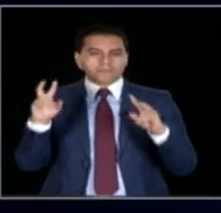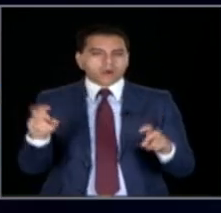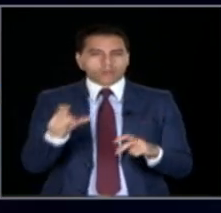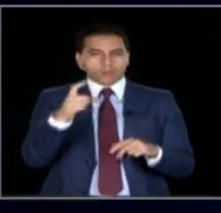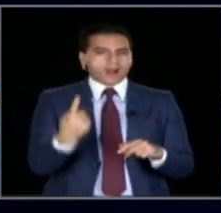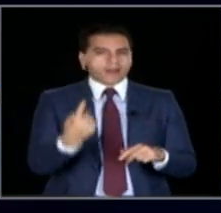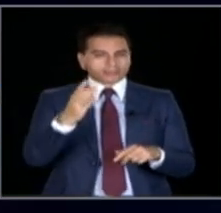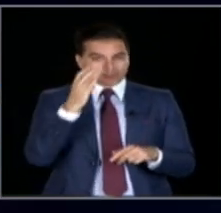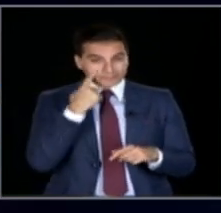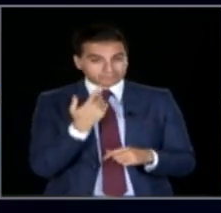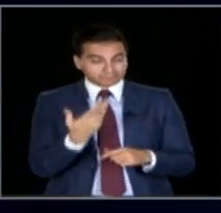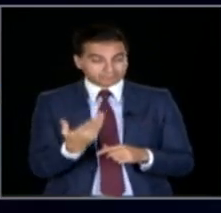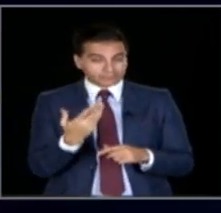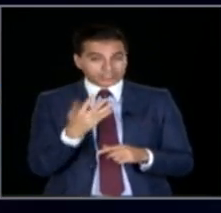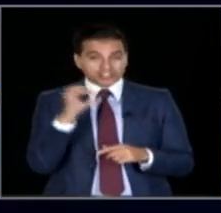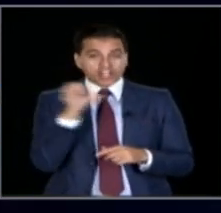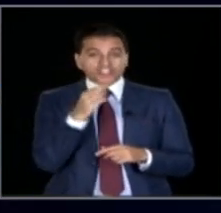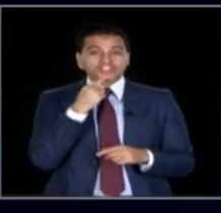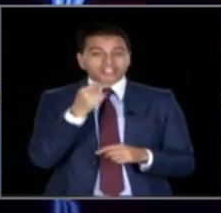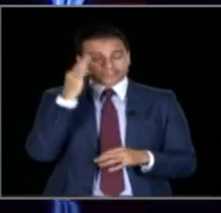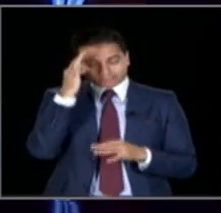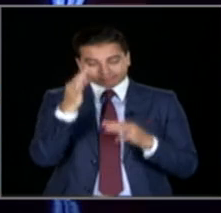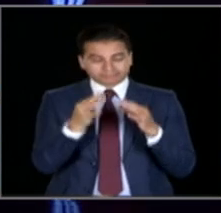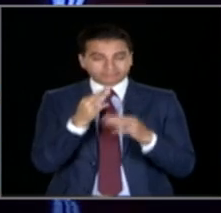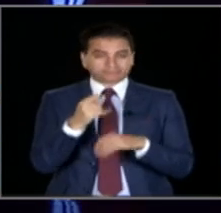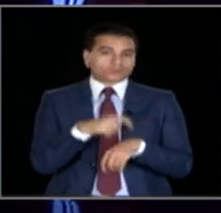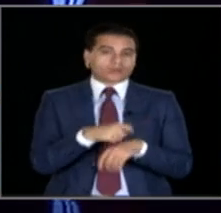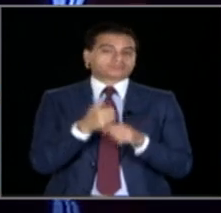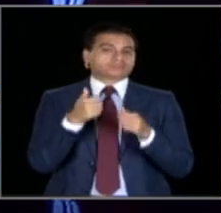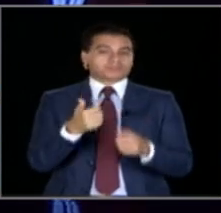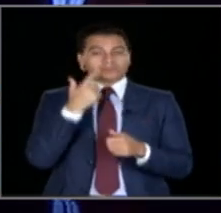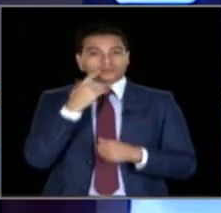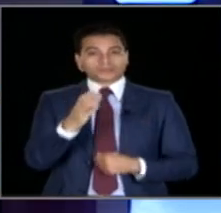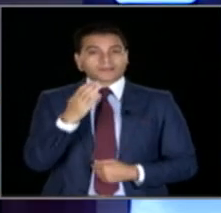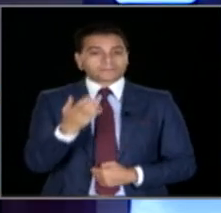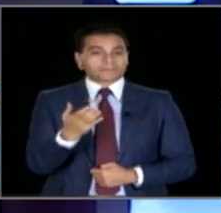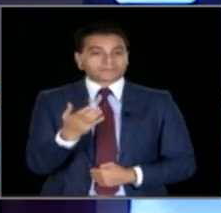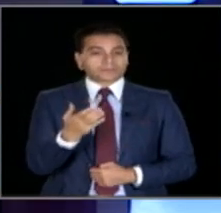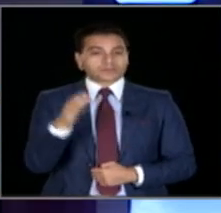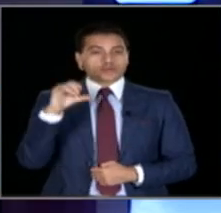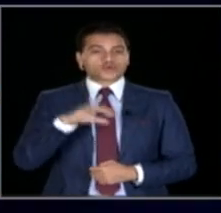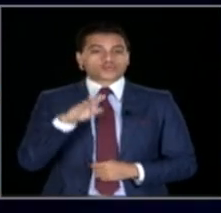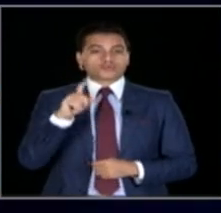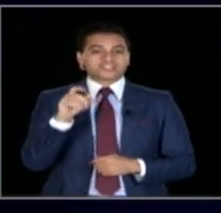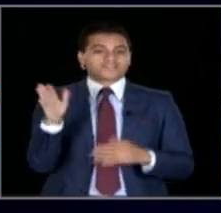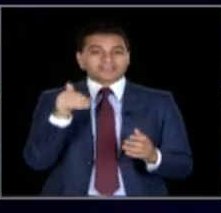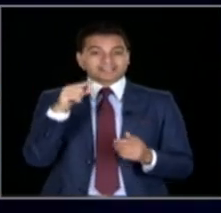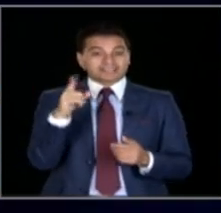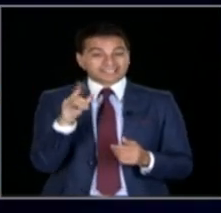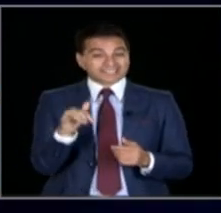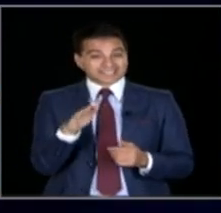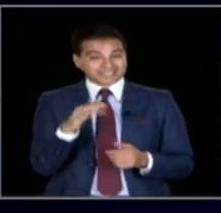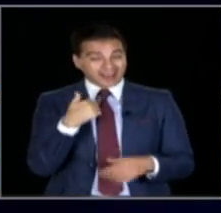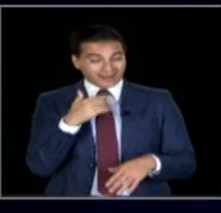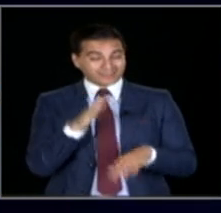بقيت لوحدك، خدته 19 ثانية مناقشة. إجابتك يوسف إدريس إن شاء الله. ده أنا عدت